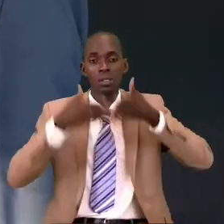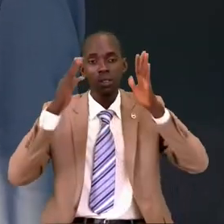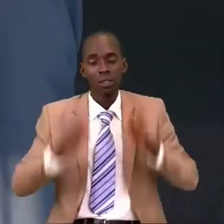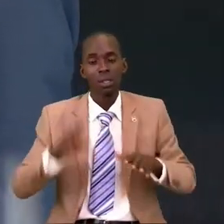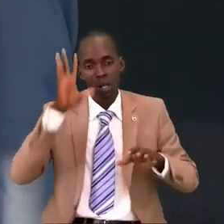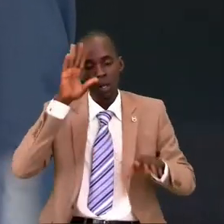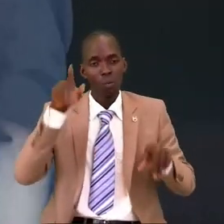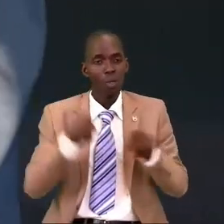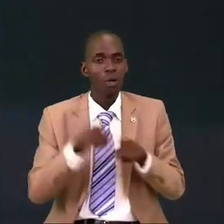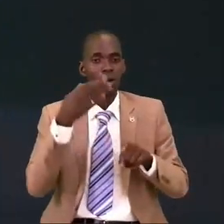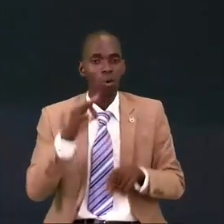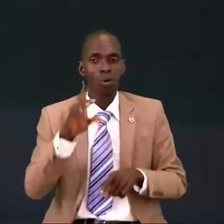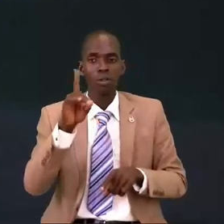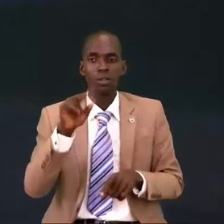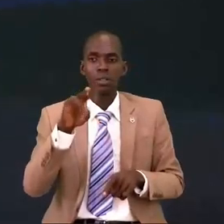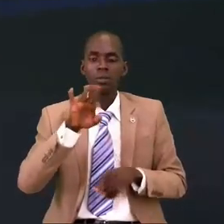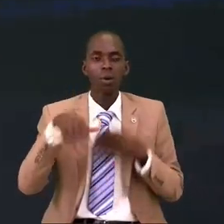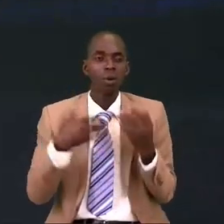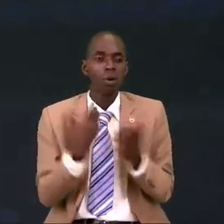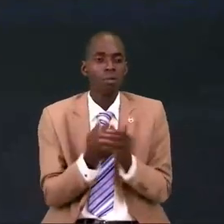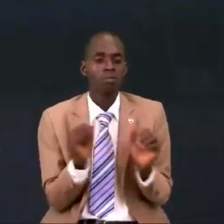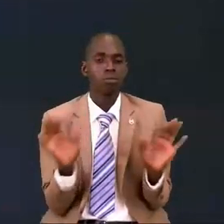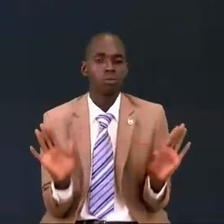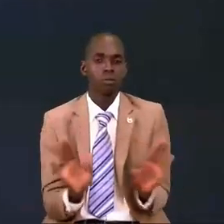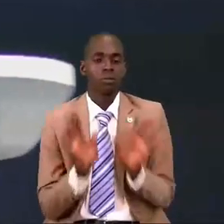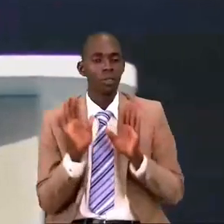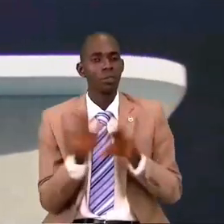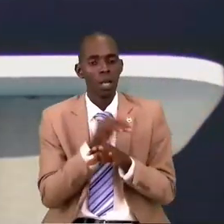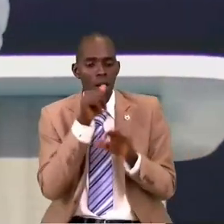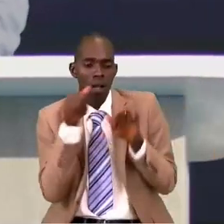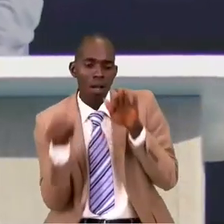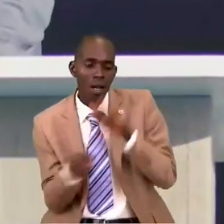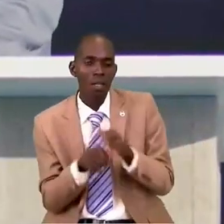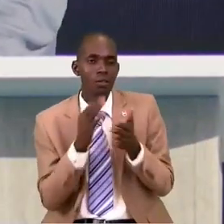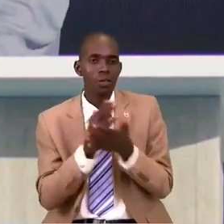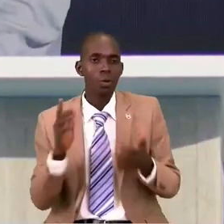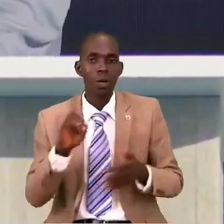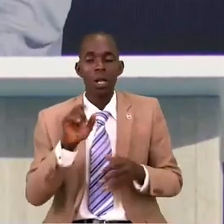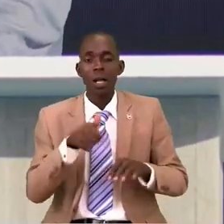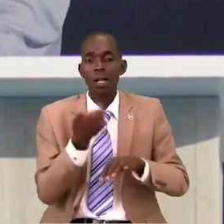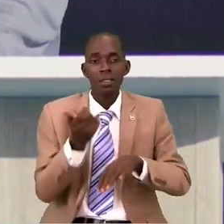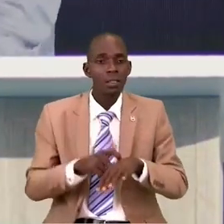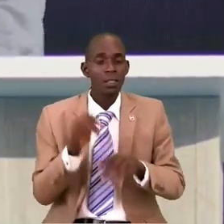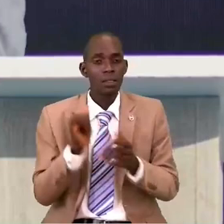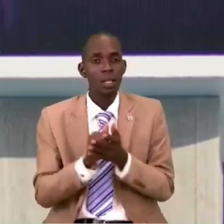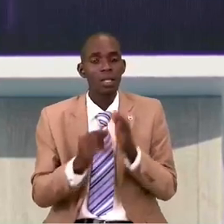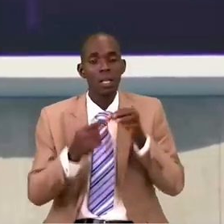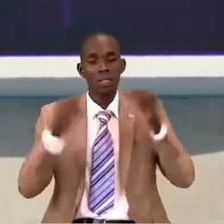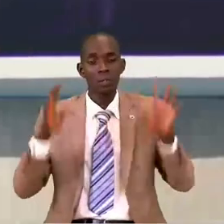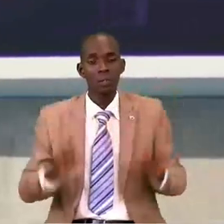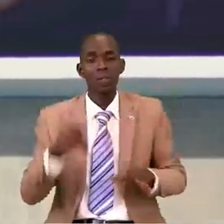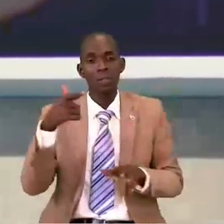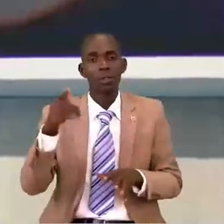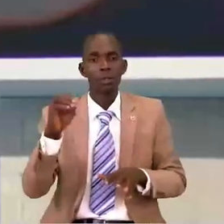part. Et chaque fois que Goliath sortait et dit « Choisis-moi un homme qui pourra se